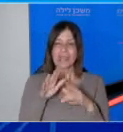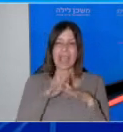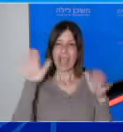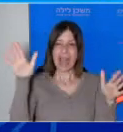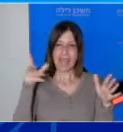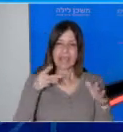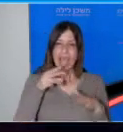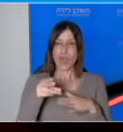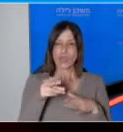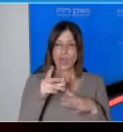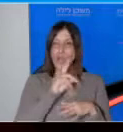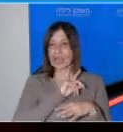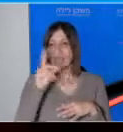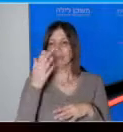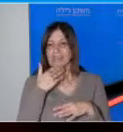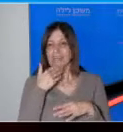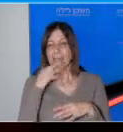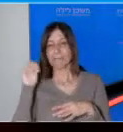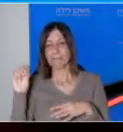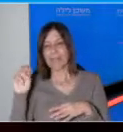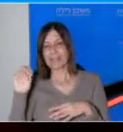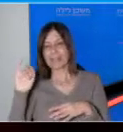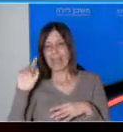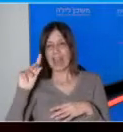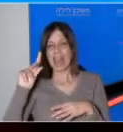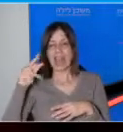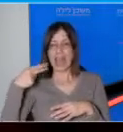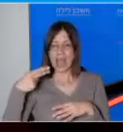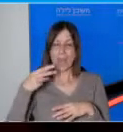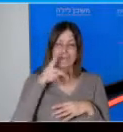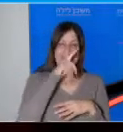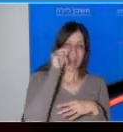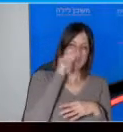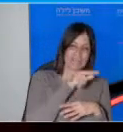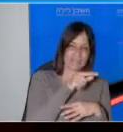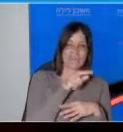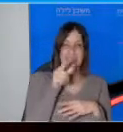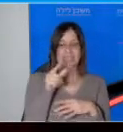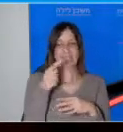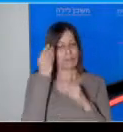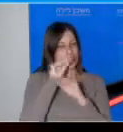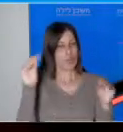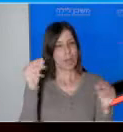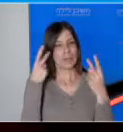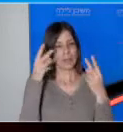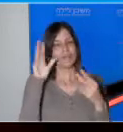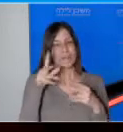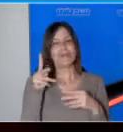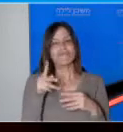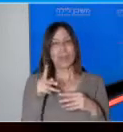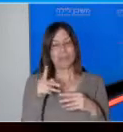תחנוך את הקו בישראל בין מנילה לתל אביב, זאת בהחלט בשורה משמעותית, ואגב, וגם